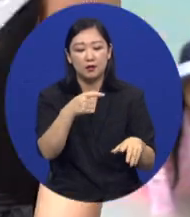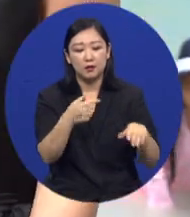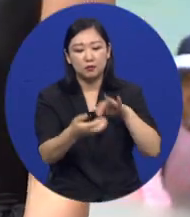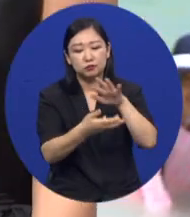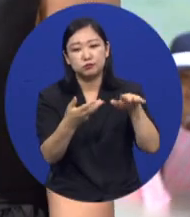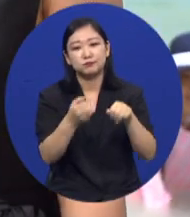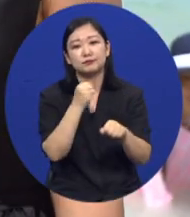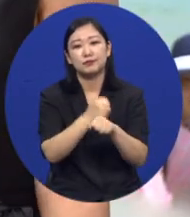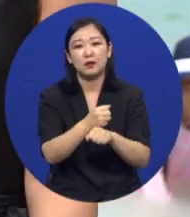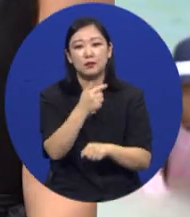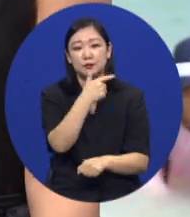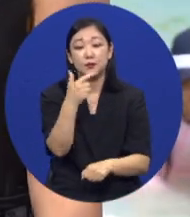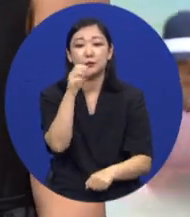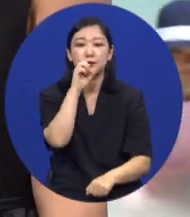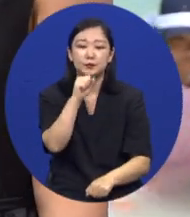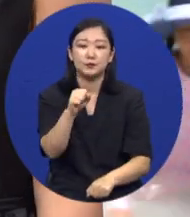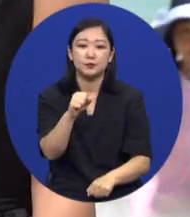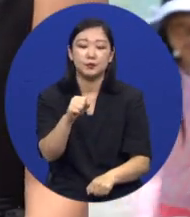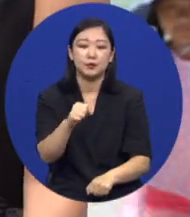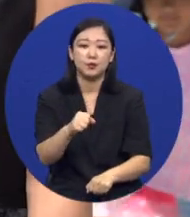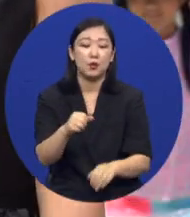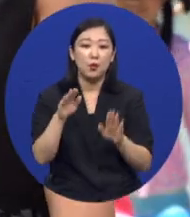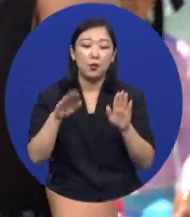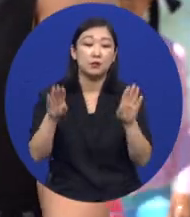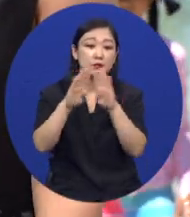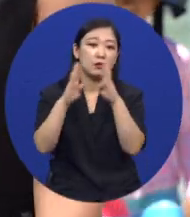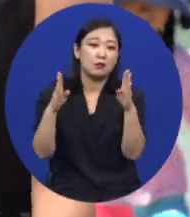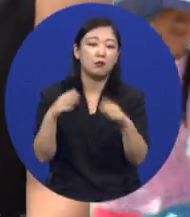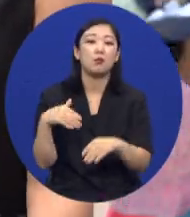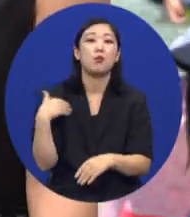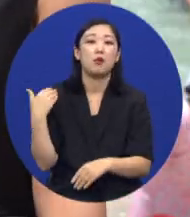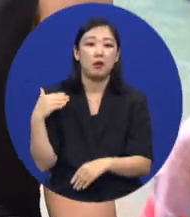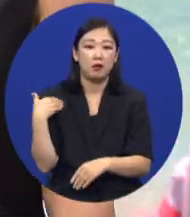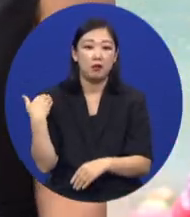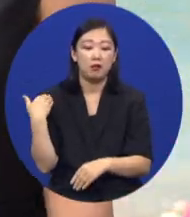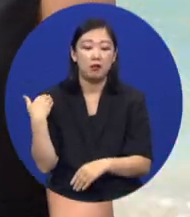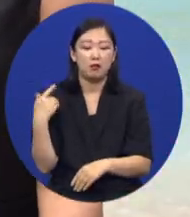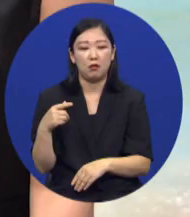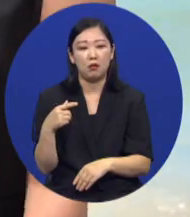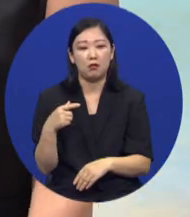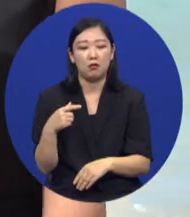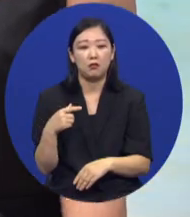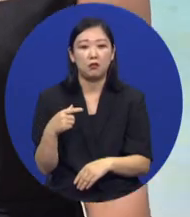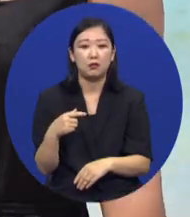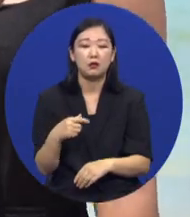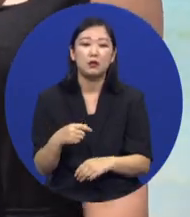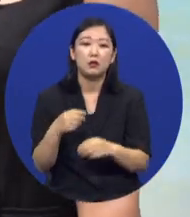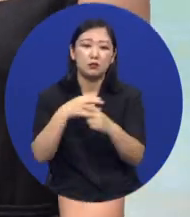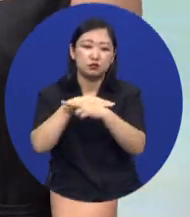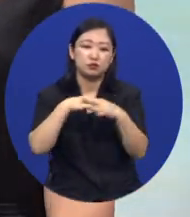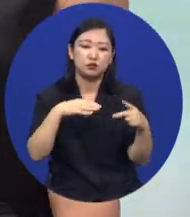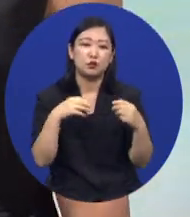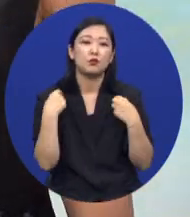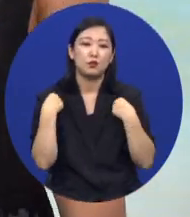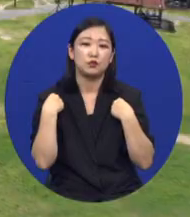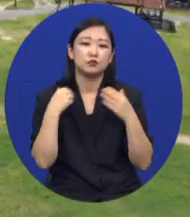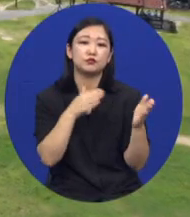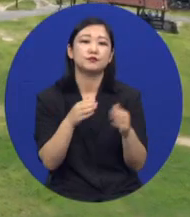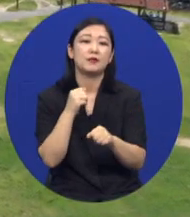있어서 좋았고 오늘 해수욕장 개장인지 몰랐는데 이럴 거면은 수영복 가져올 걸 그랬어요. 너무